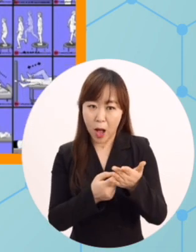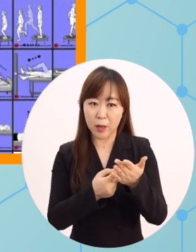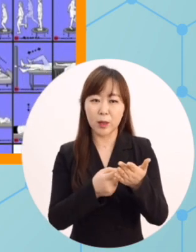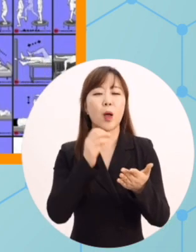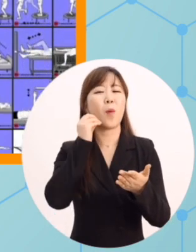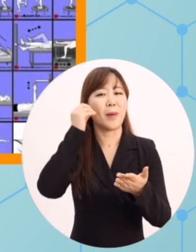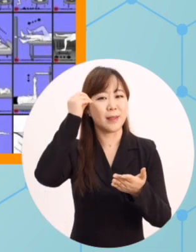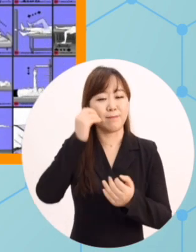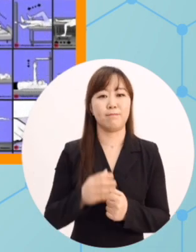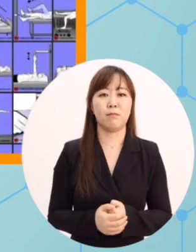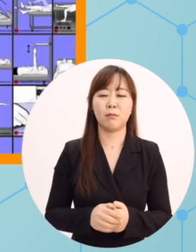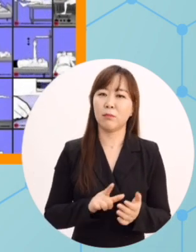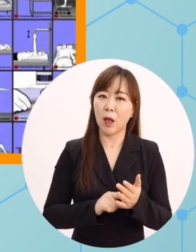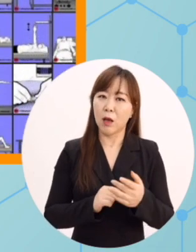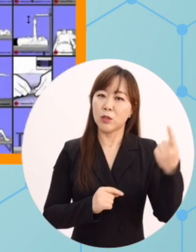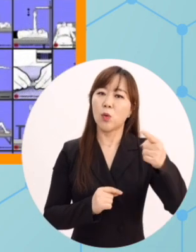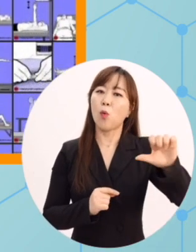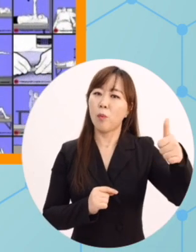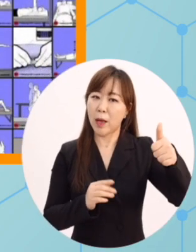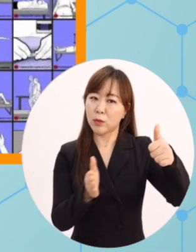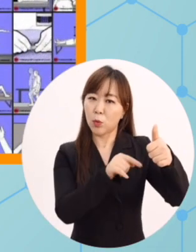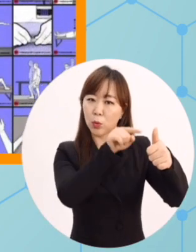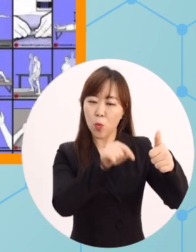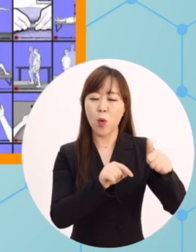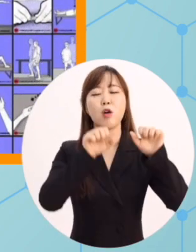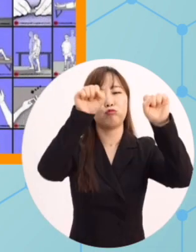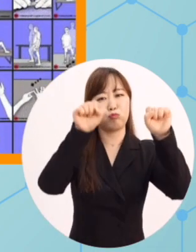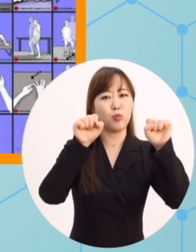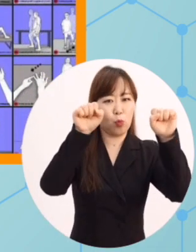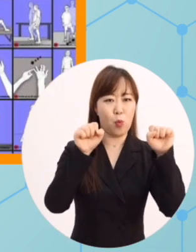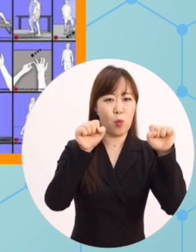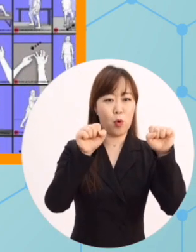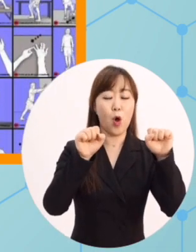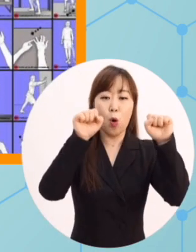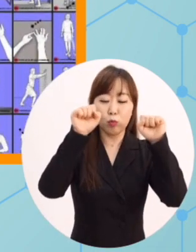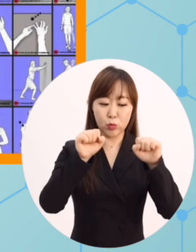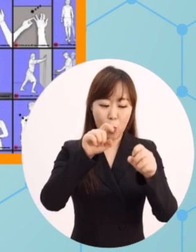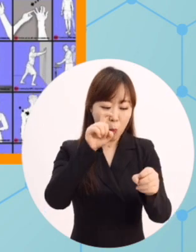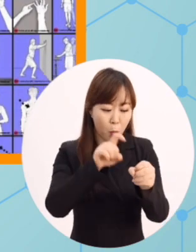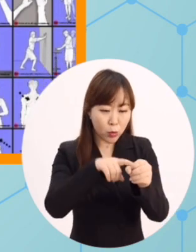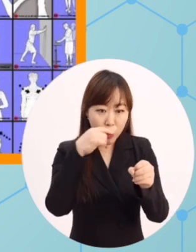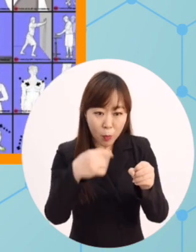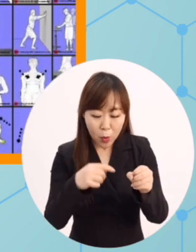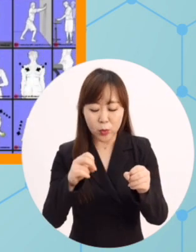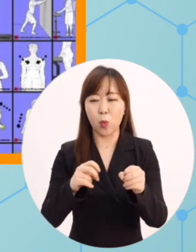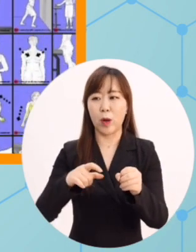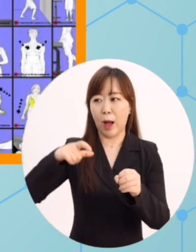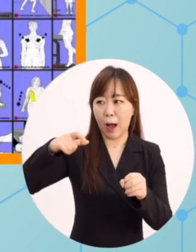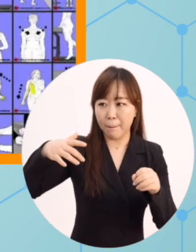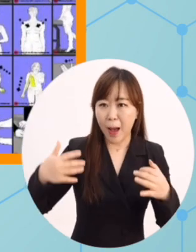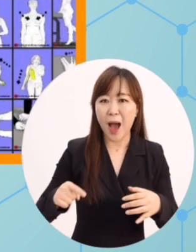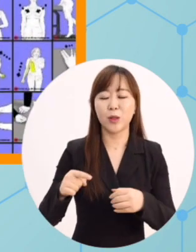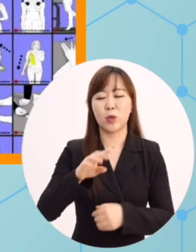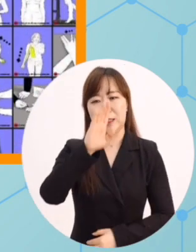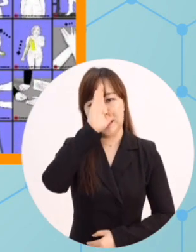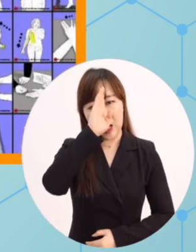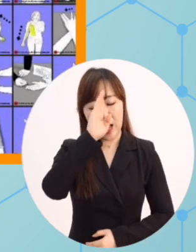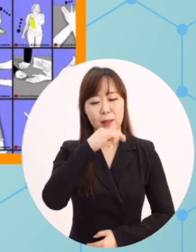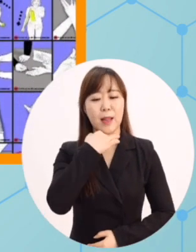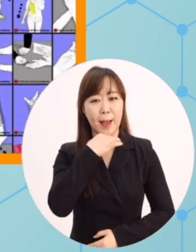홈페이지입니다. 약 1,500여 개의 운동을 담고 있으며 운동의 목적과 강도,